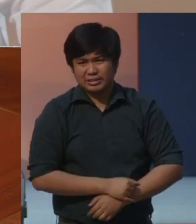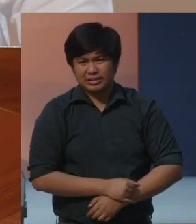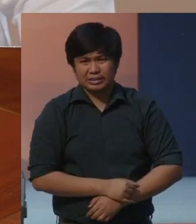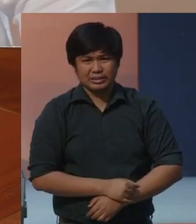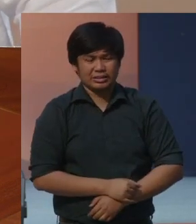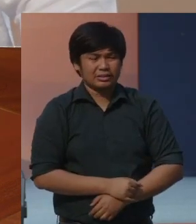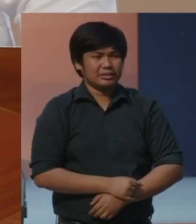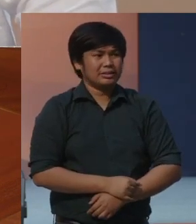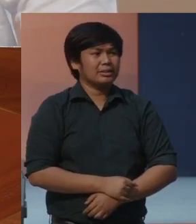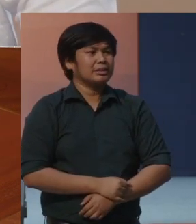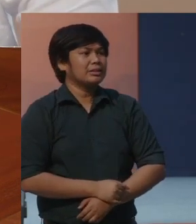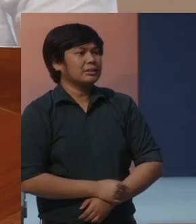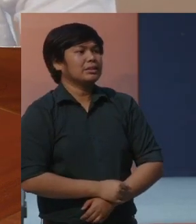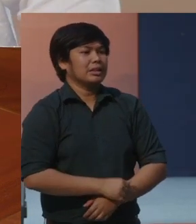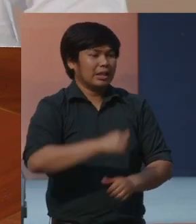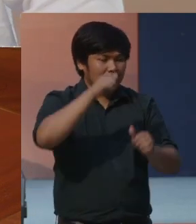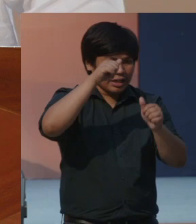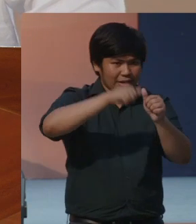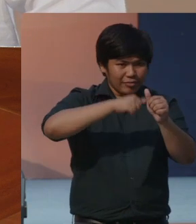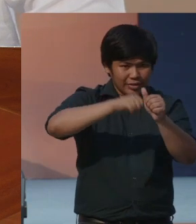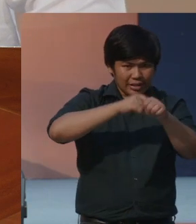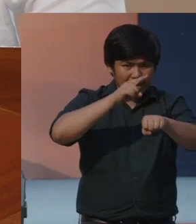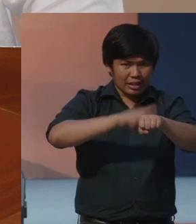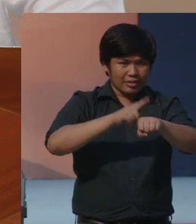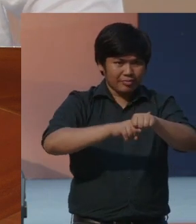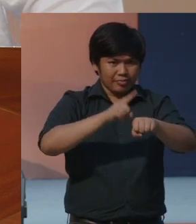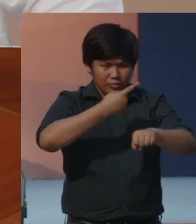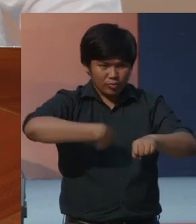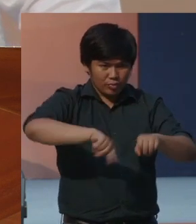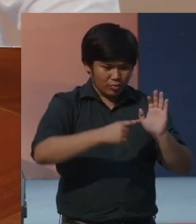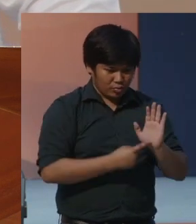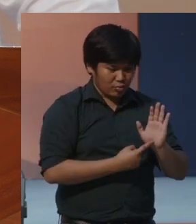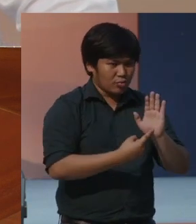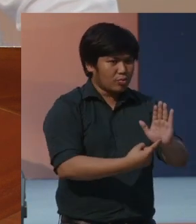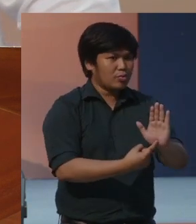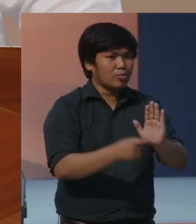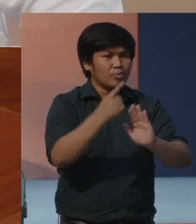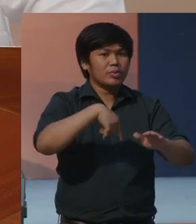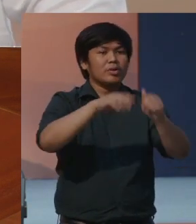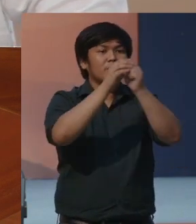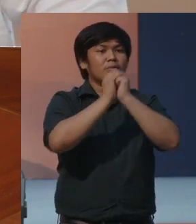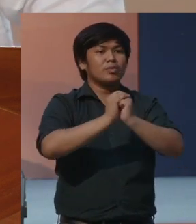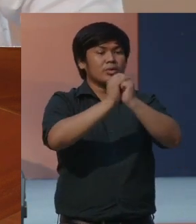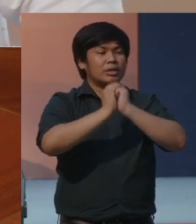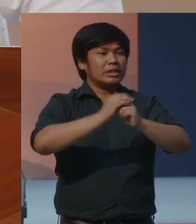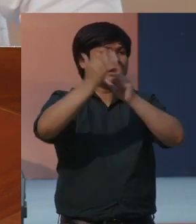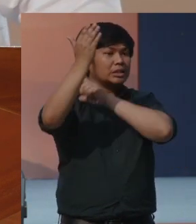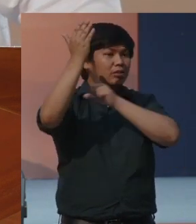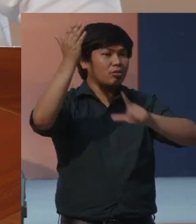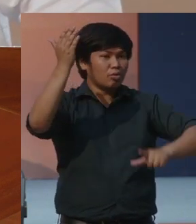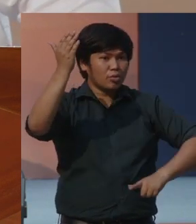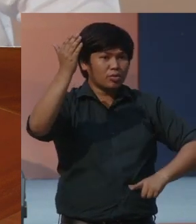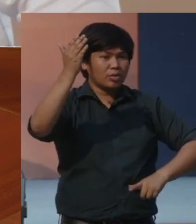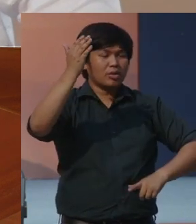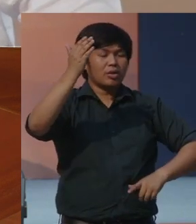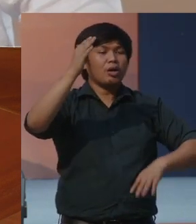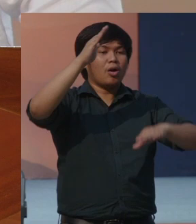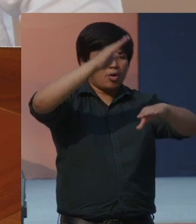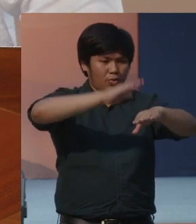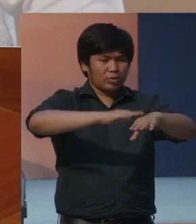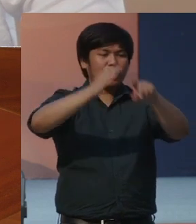Kaya madalas, ang ginagamit natin salita, we worship the Lord on the Lord's Day.